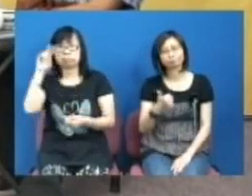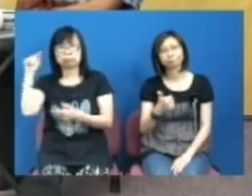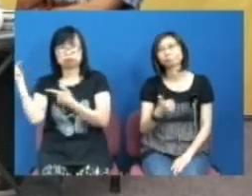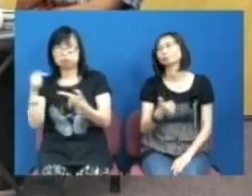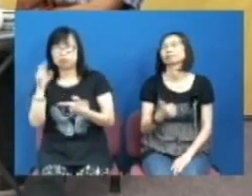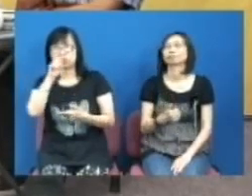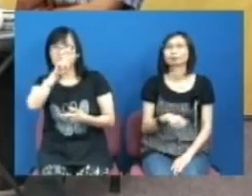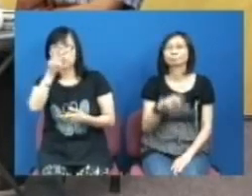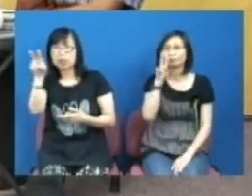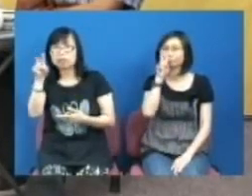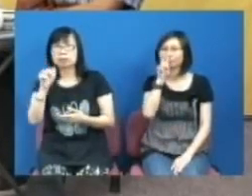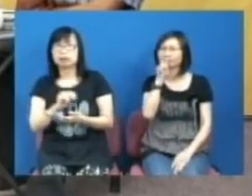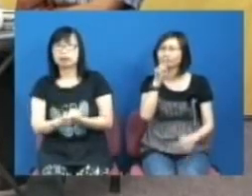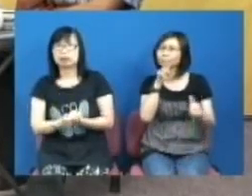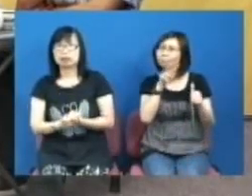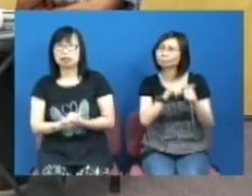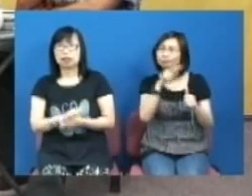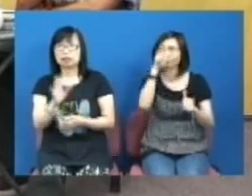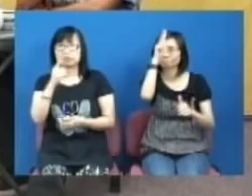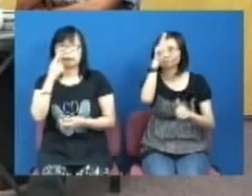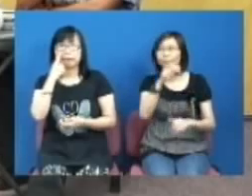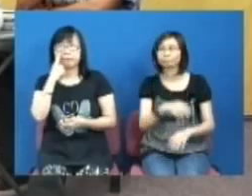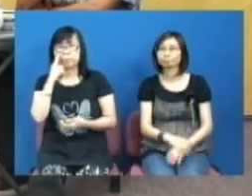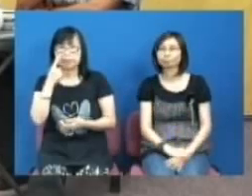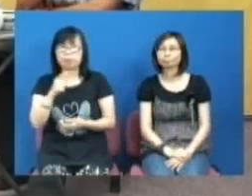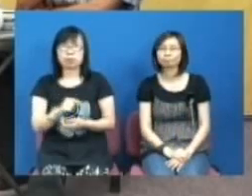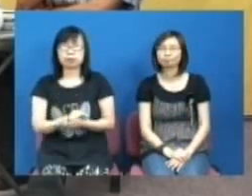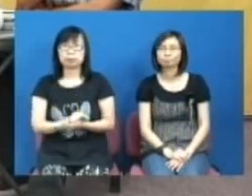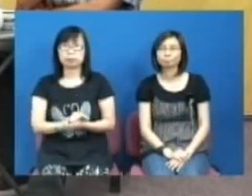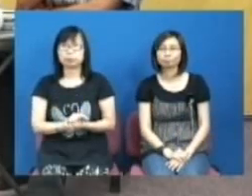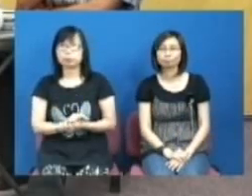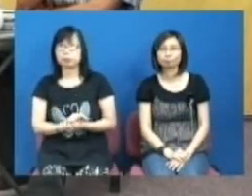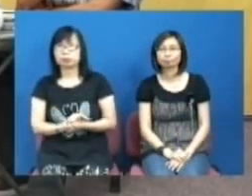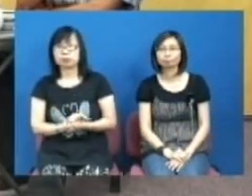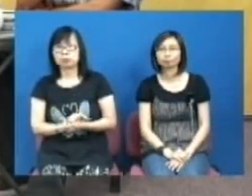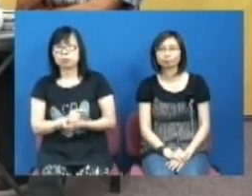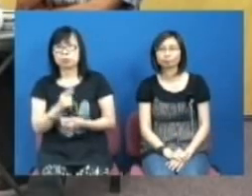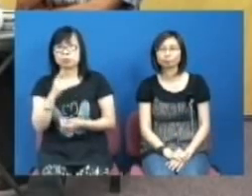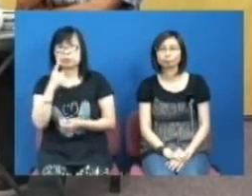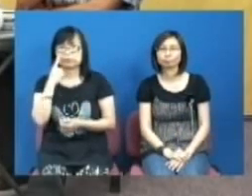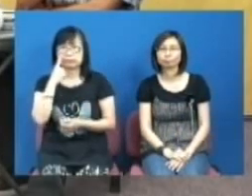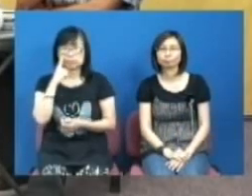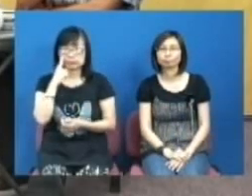他看不到一個強一個在這個